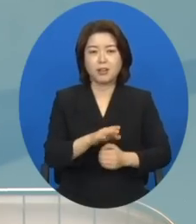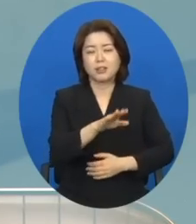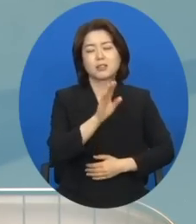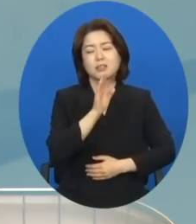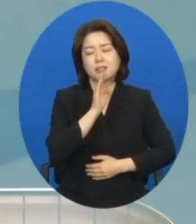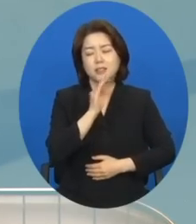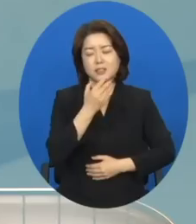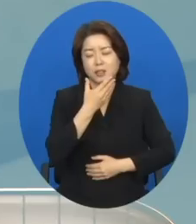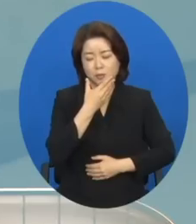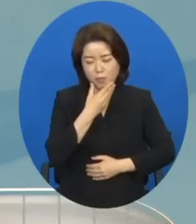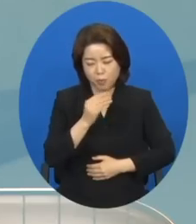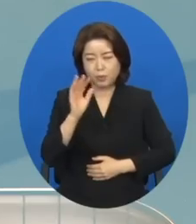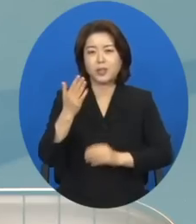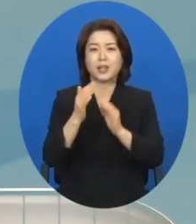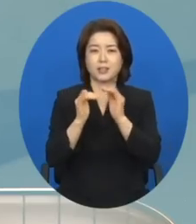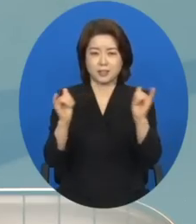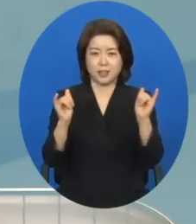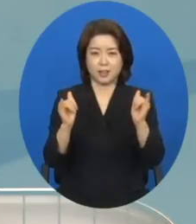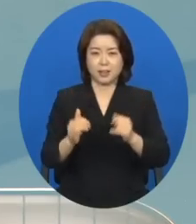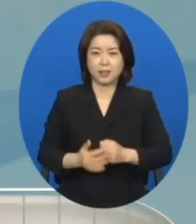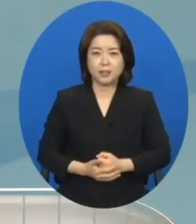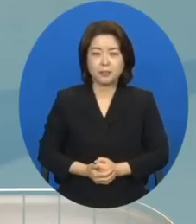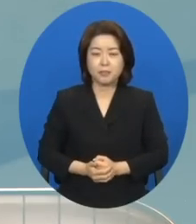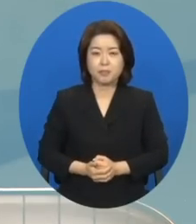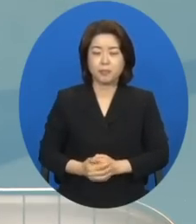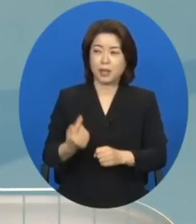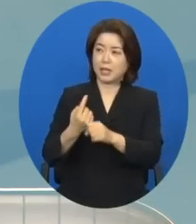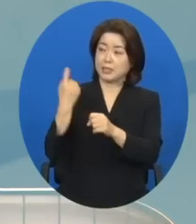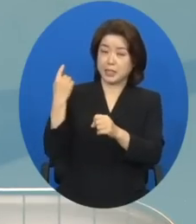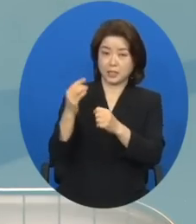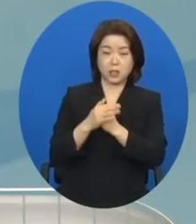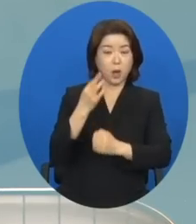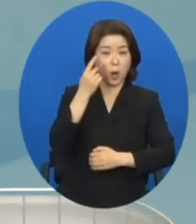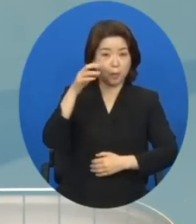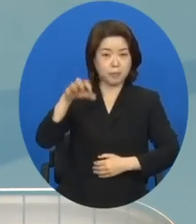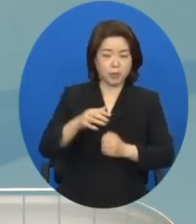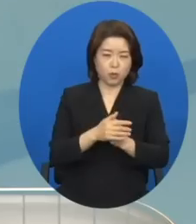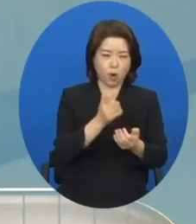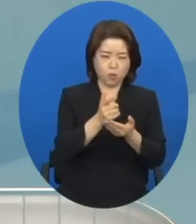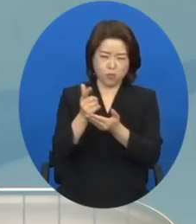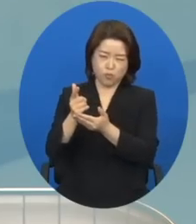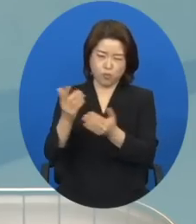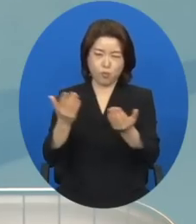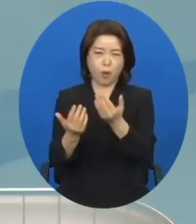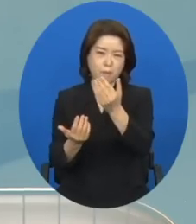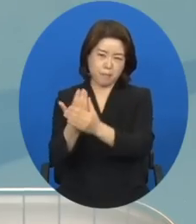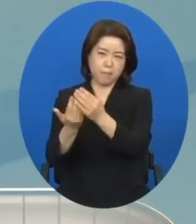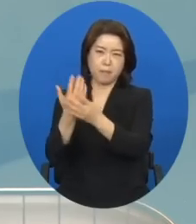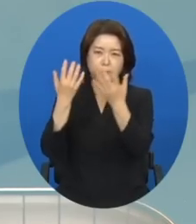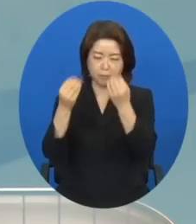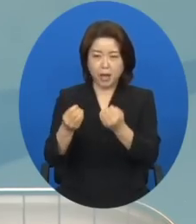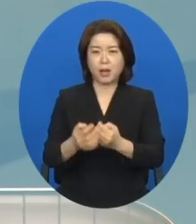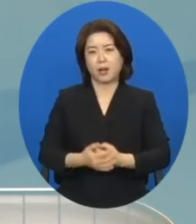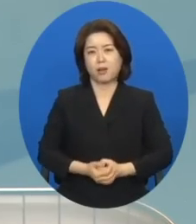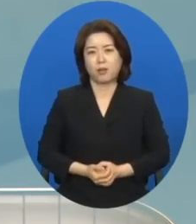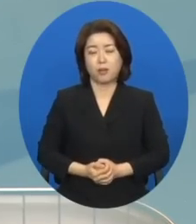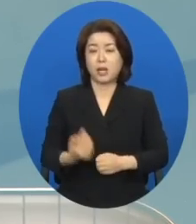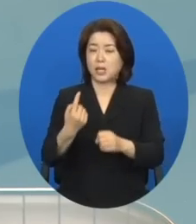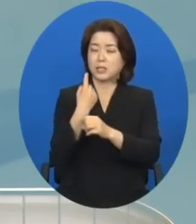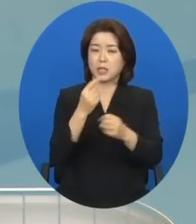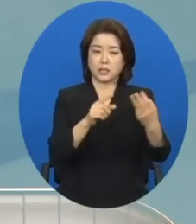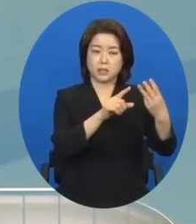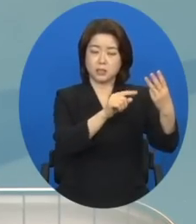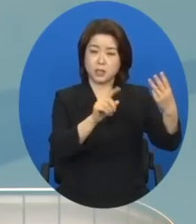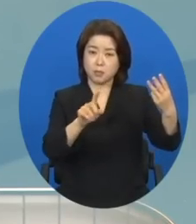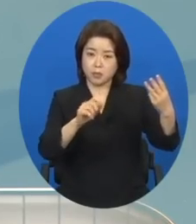진정한 복된 자예요. 작년입니다. 미국에는 이 총기 사건이 자주 벌어지는데 작년 3월